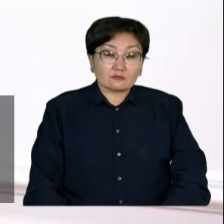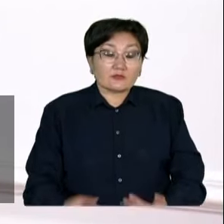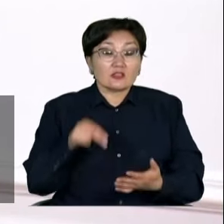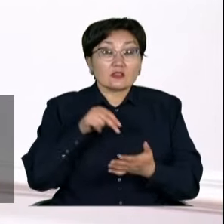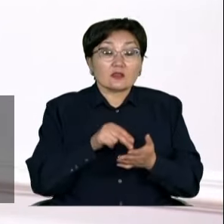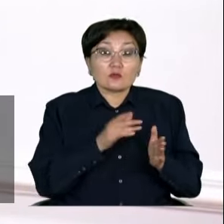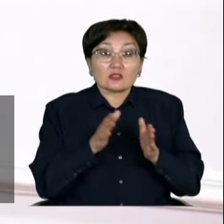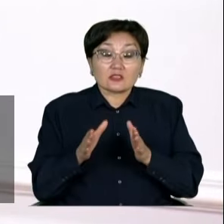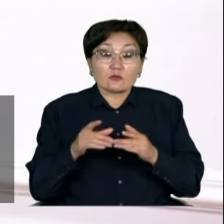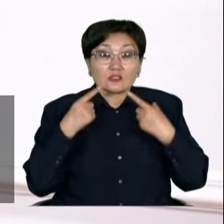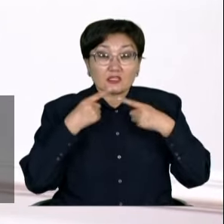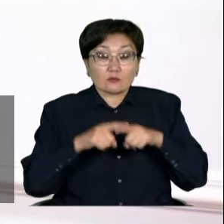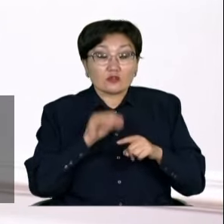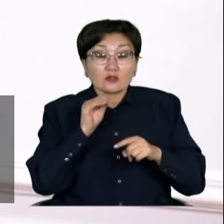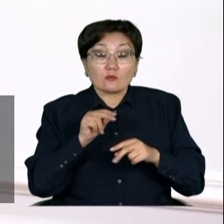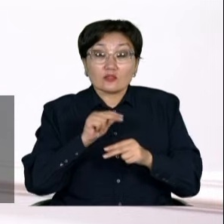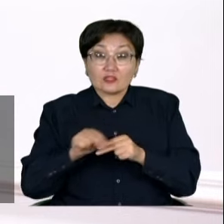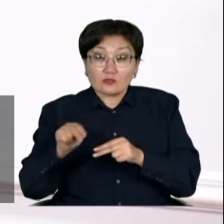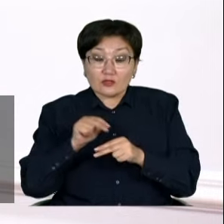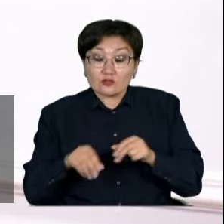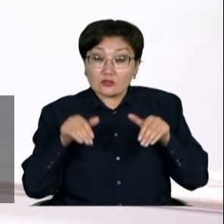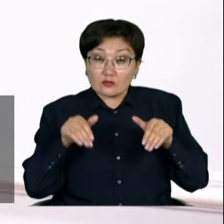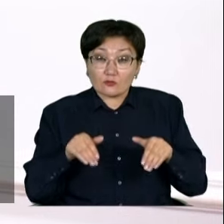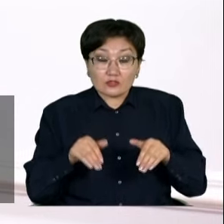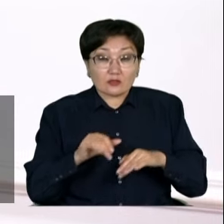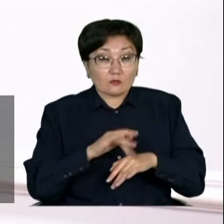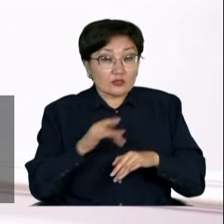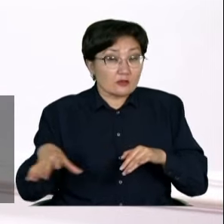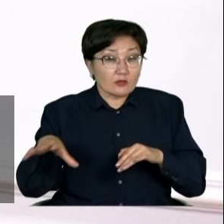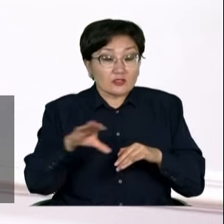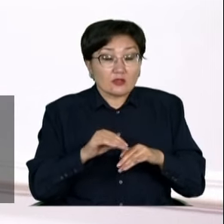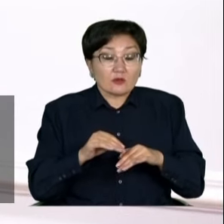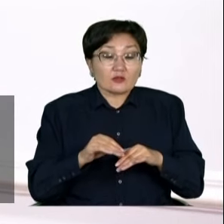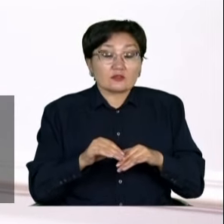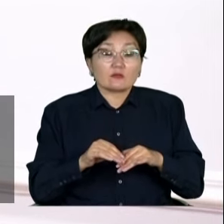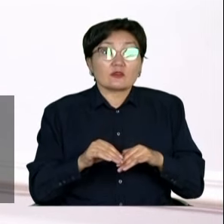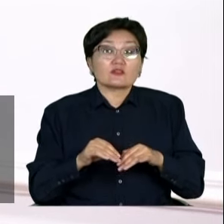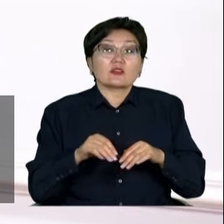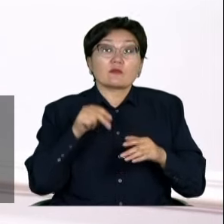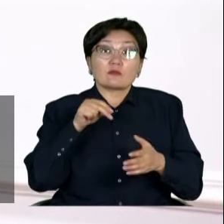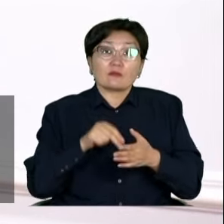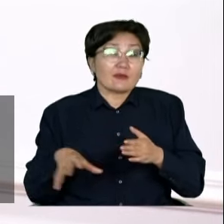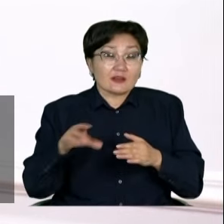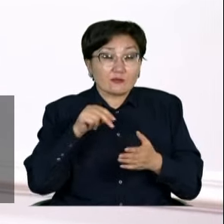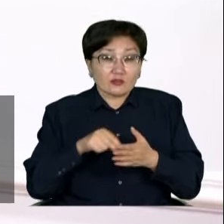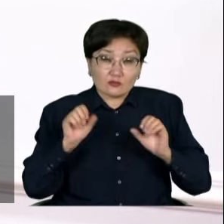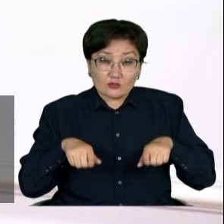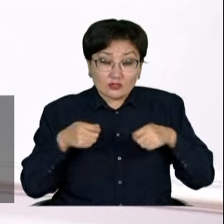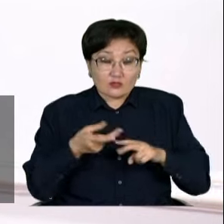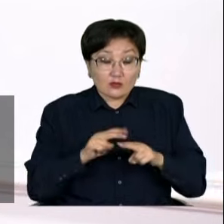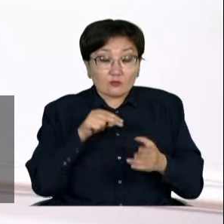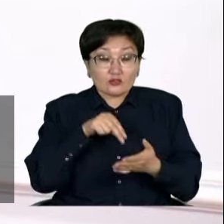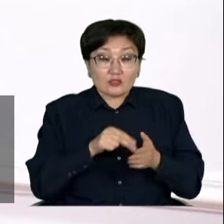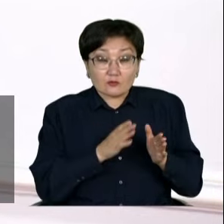Бағалау жүйесі техникалық және кәсіптік білім ұйымдарындағы қызметтің барлық параметрлерін бағалауға мүмкіндік береді. Осы бағалау